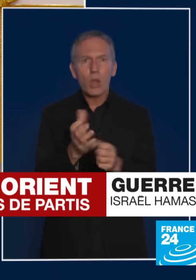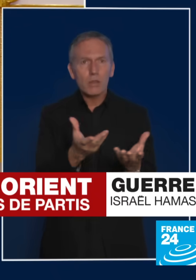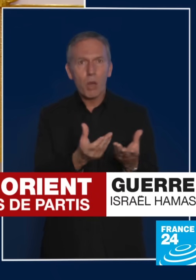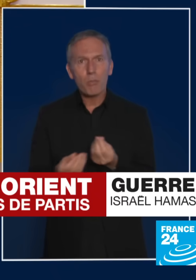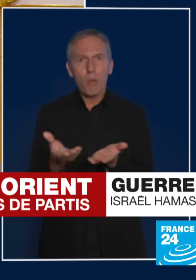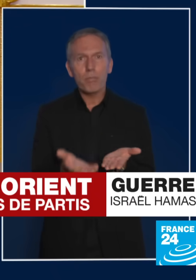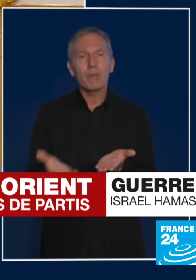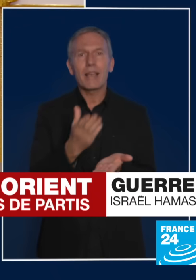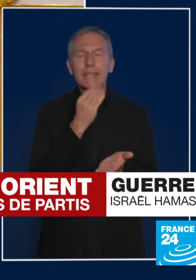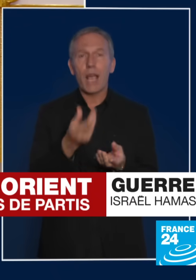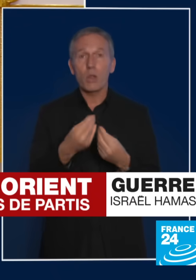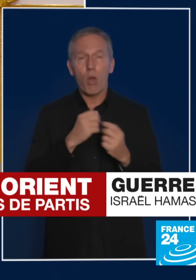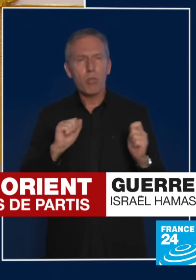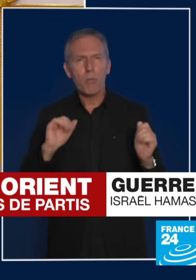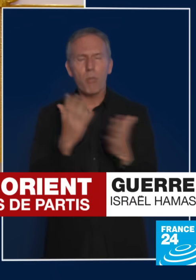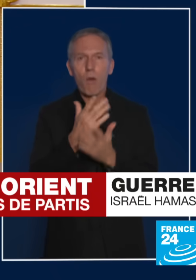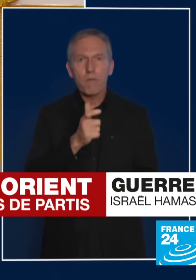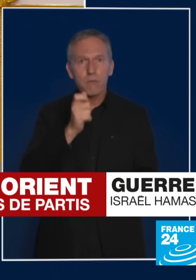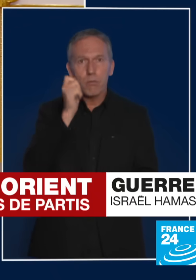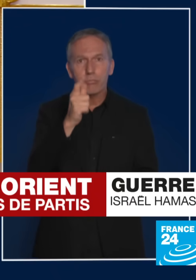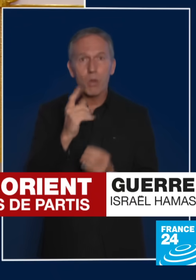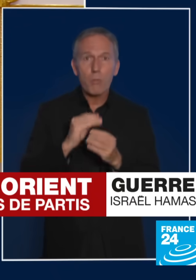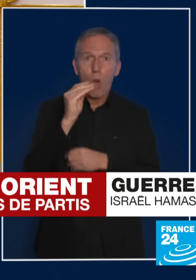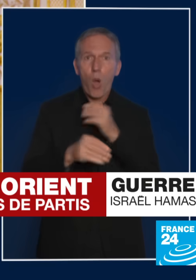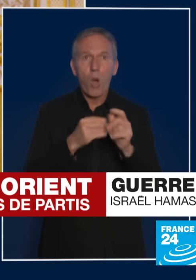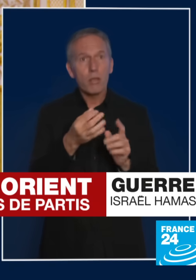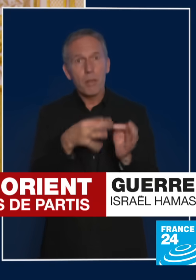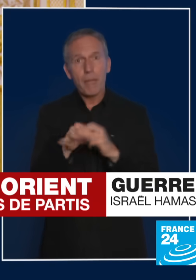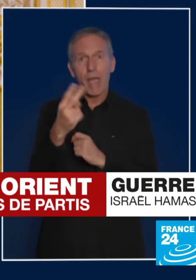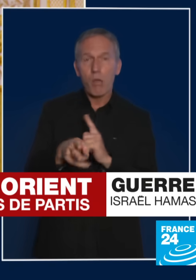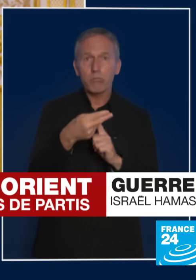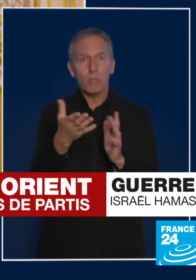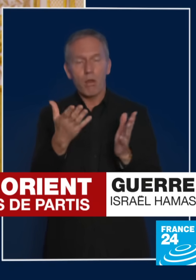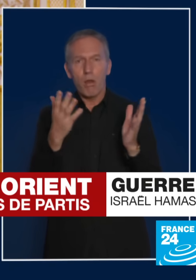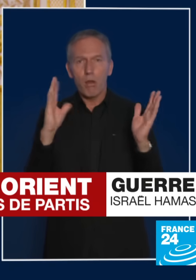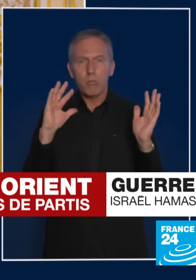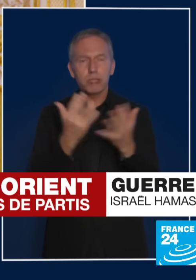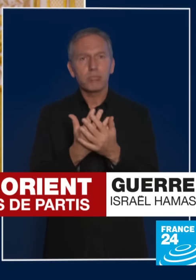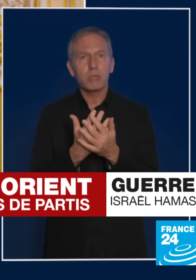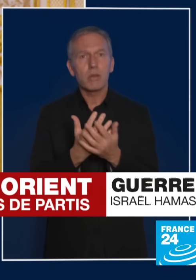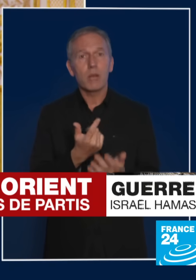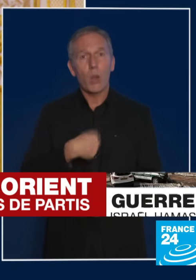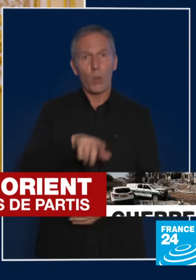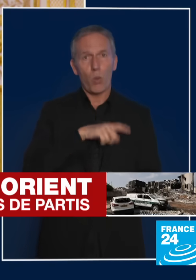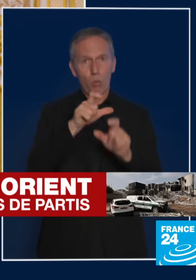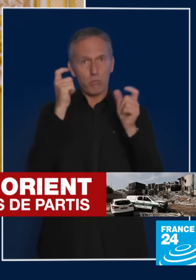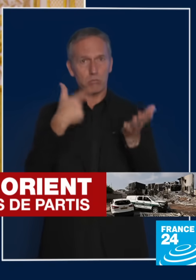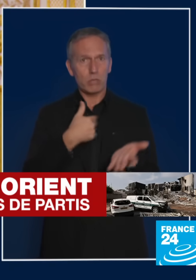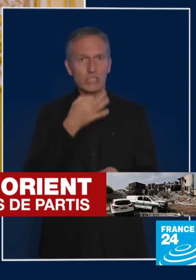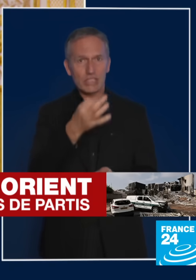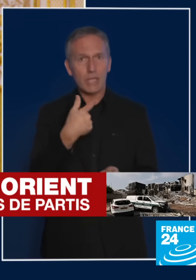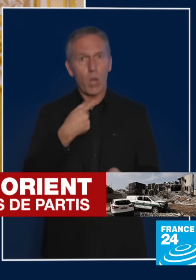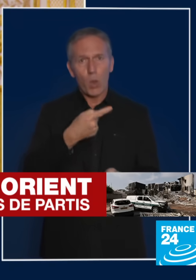a sidéré toute une nation et le monde entier je parle en notre nom à tous quand je dis que nous